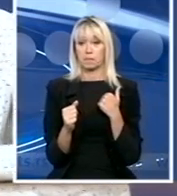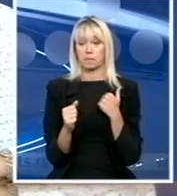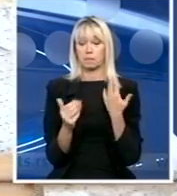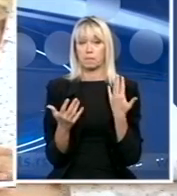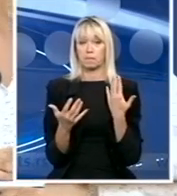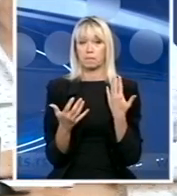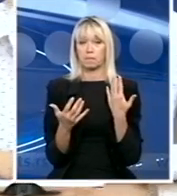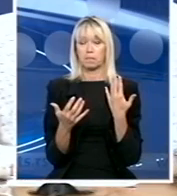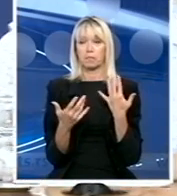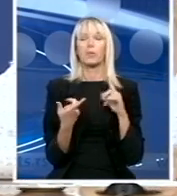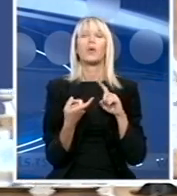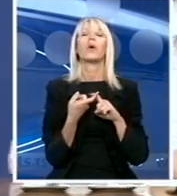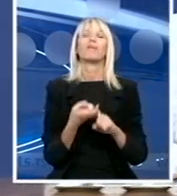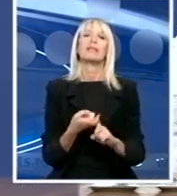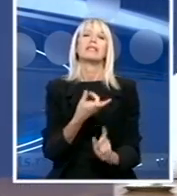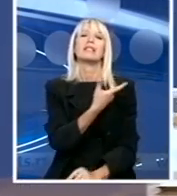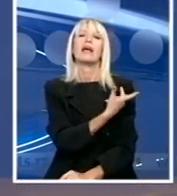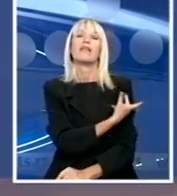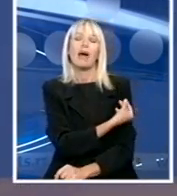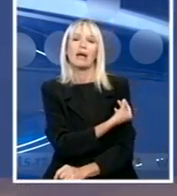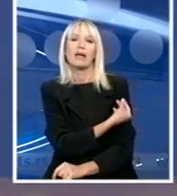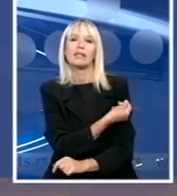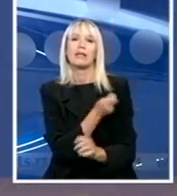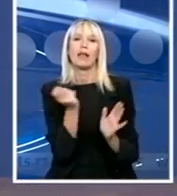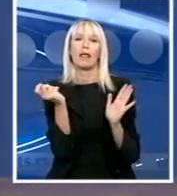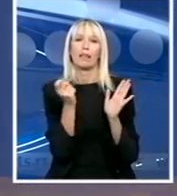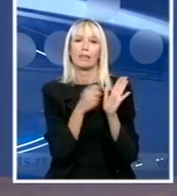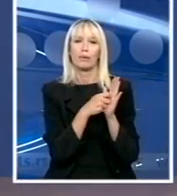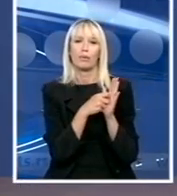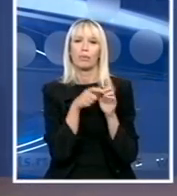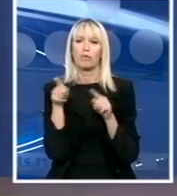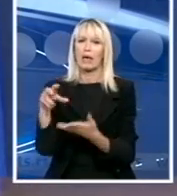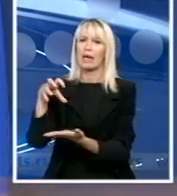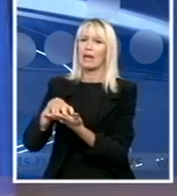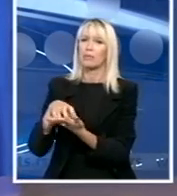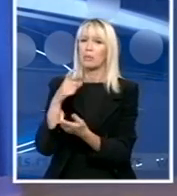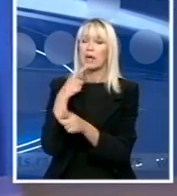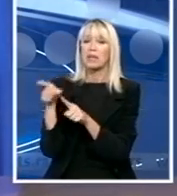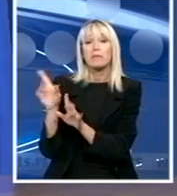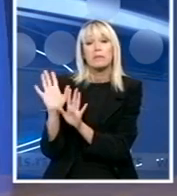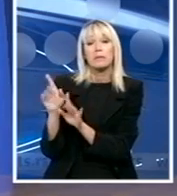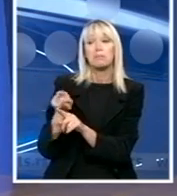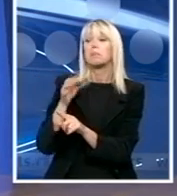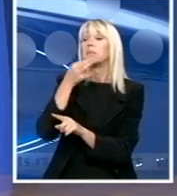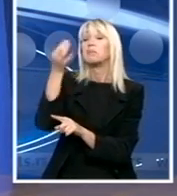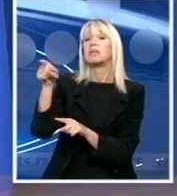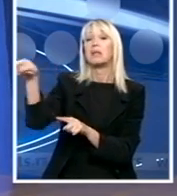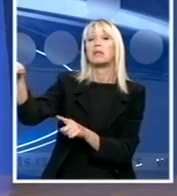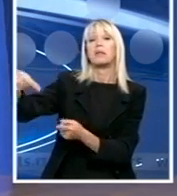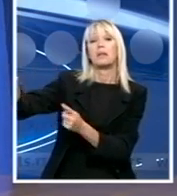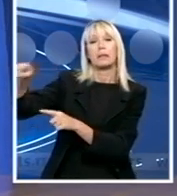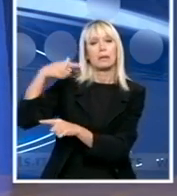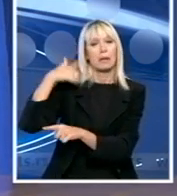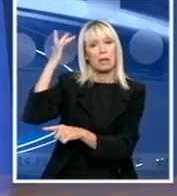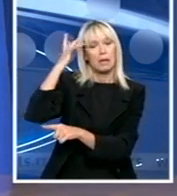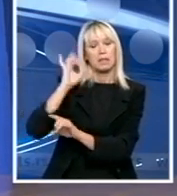što se tiče ovih vakcina i kupovina iz Republike Srpske, to ćete morati njih da pitate, stvarno ne znam ništa o tom. Što se